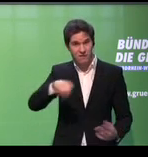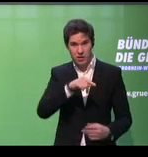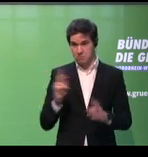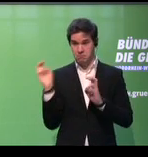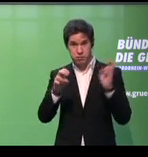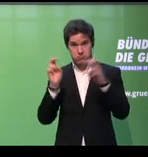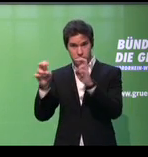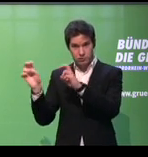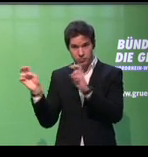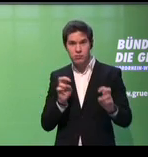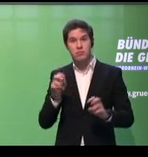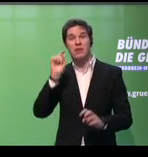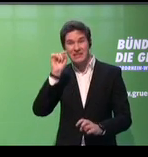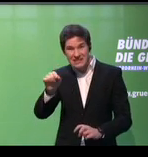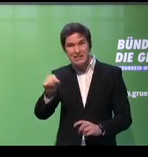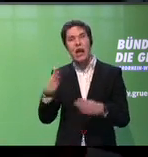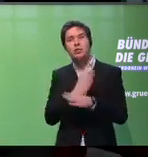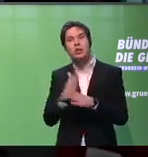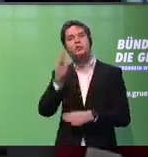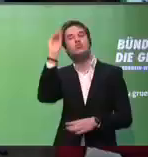of Europe.